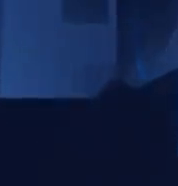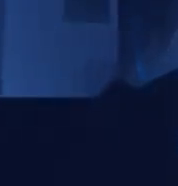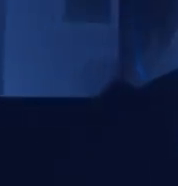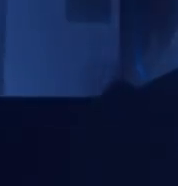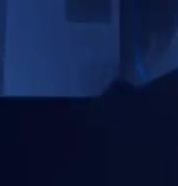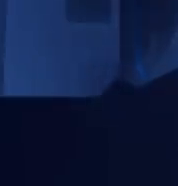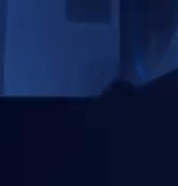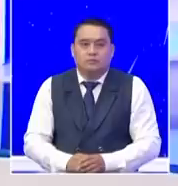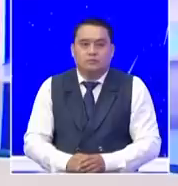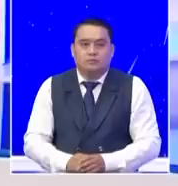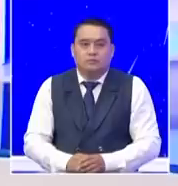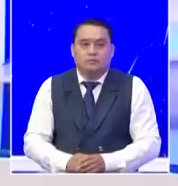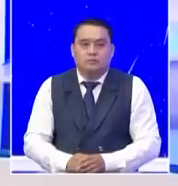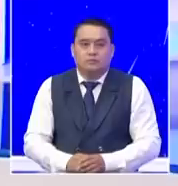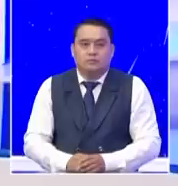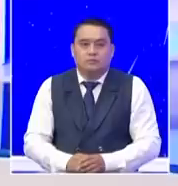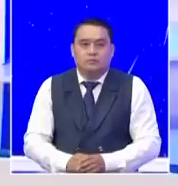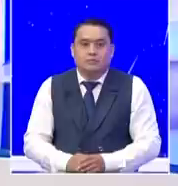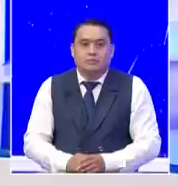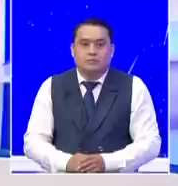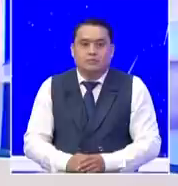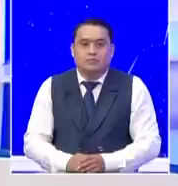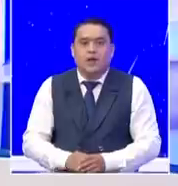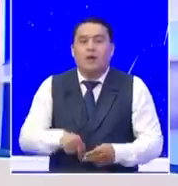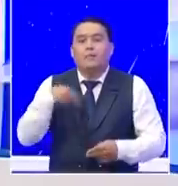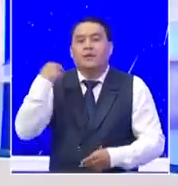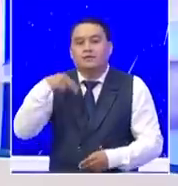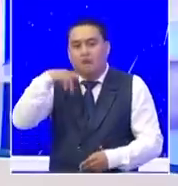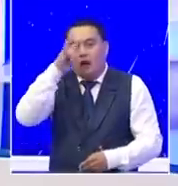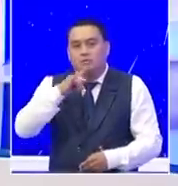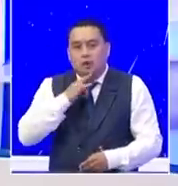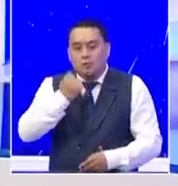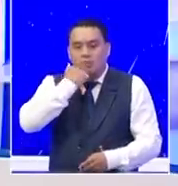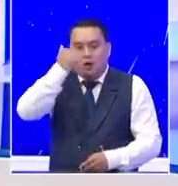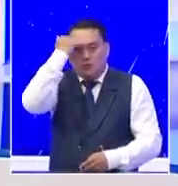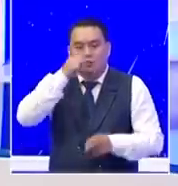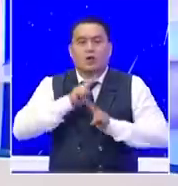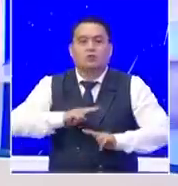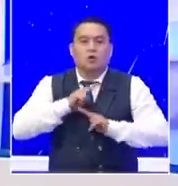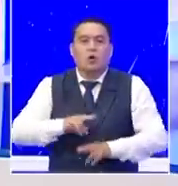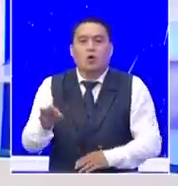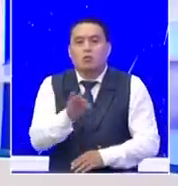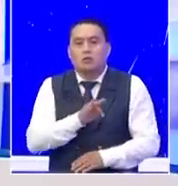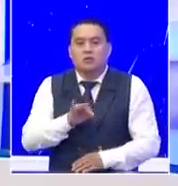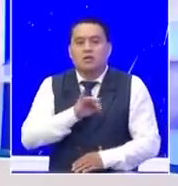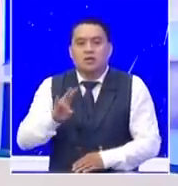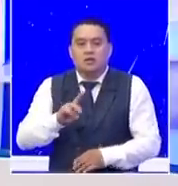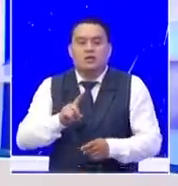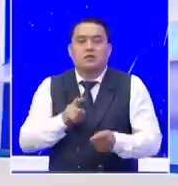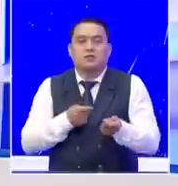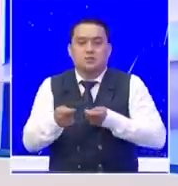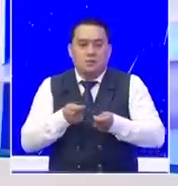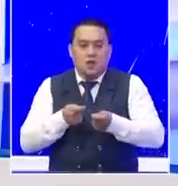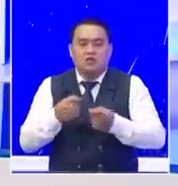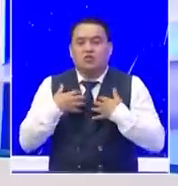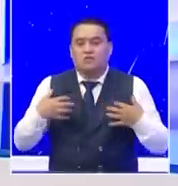телеканал ЖТСУ. По труду и награда. Президент страны поблагодарил сотрудника Алматинской областной инспекции лесного хозяйства